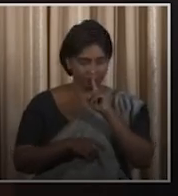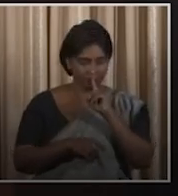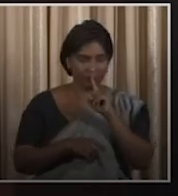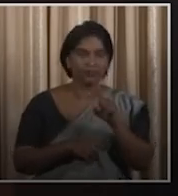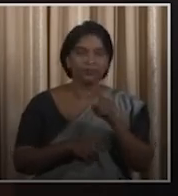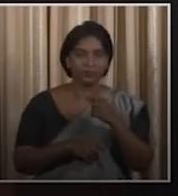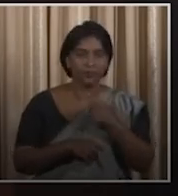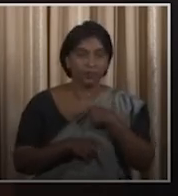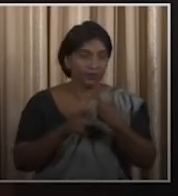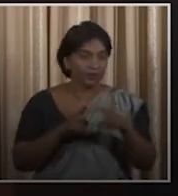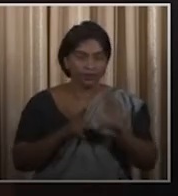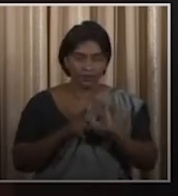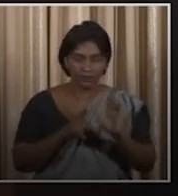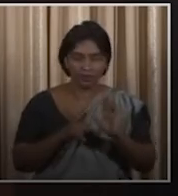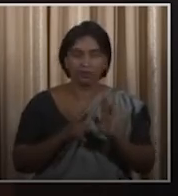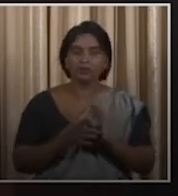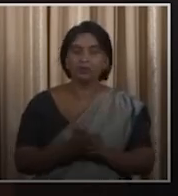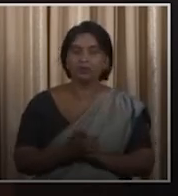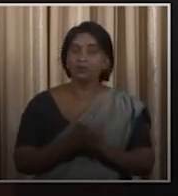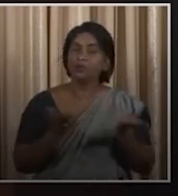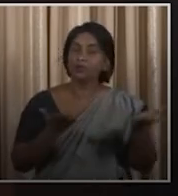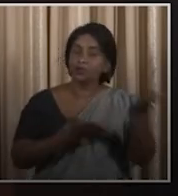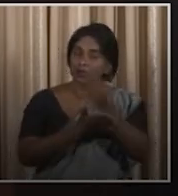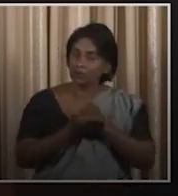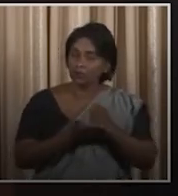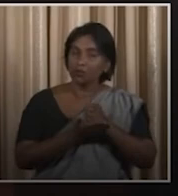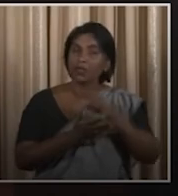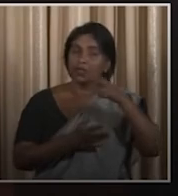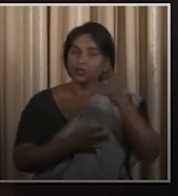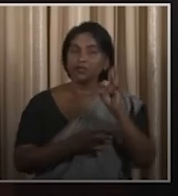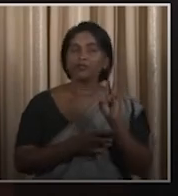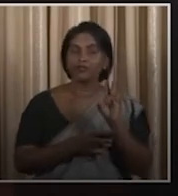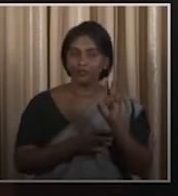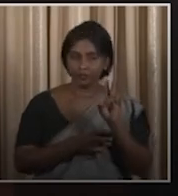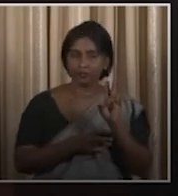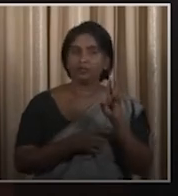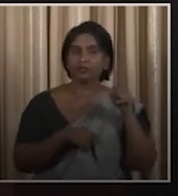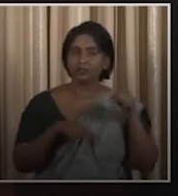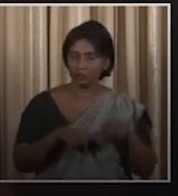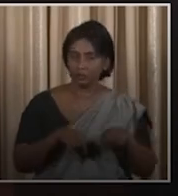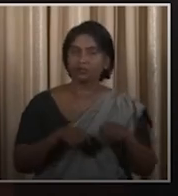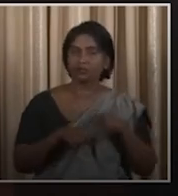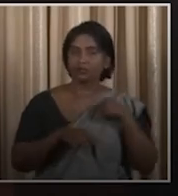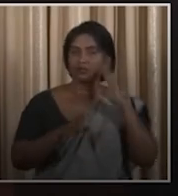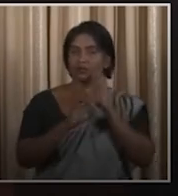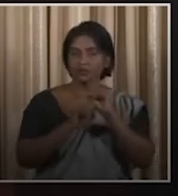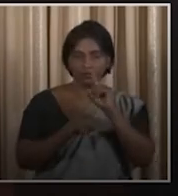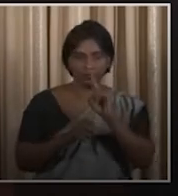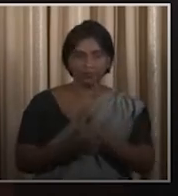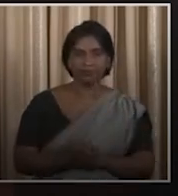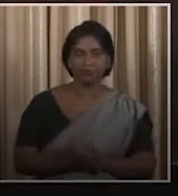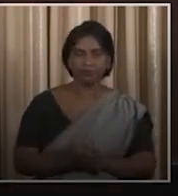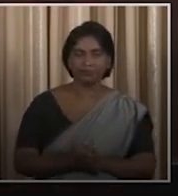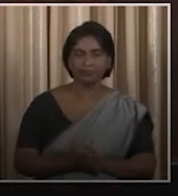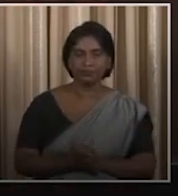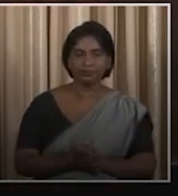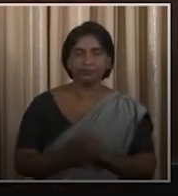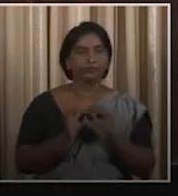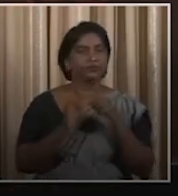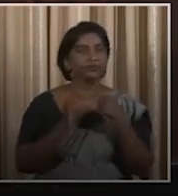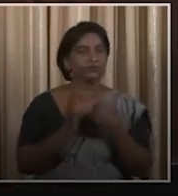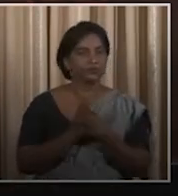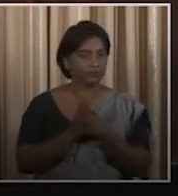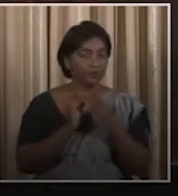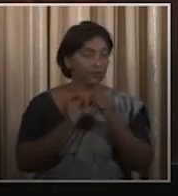මහින්දනේ මම පමණක් නෙමෙයි අපි සියලු දෙනාම 225 දෙනාම එය පළ කර සිටිනවා බොහොම සිතේ ගරු බඳුළු